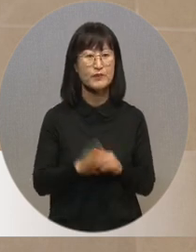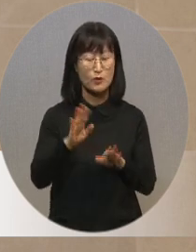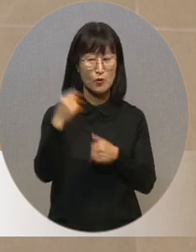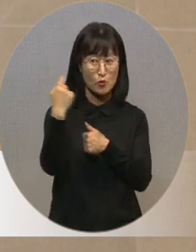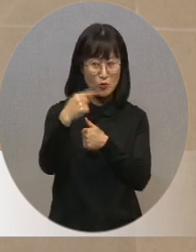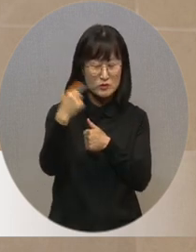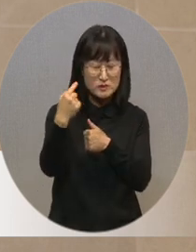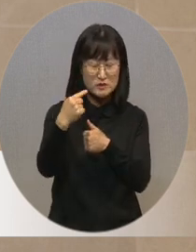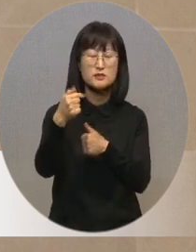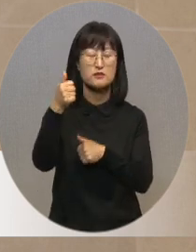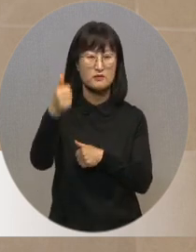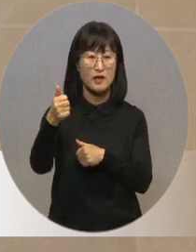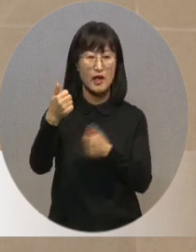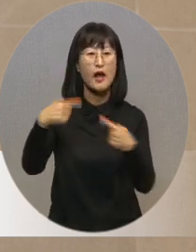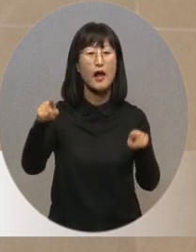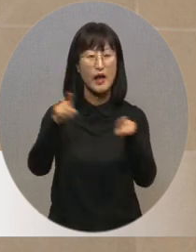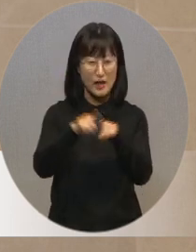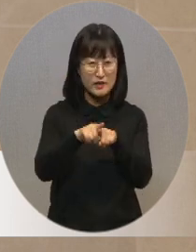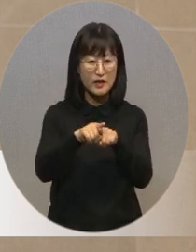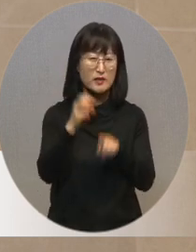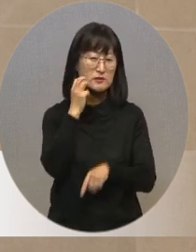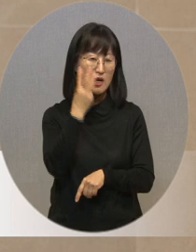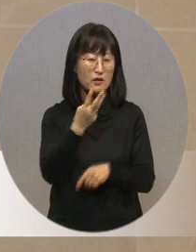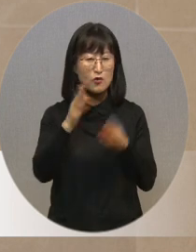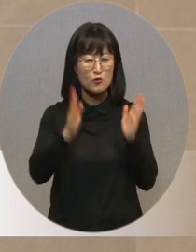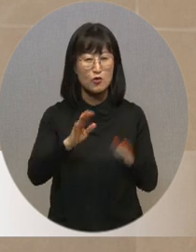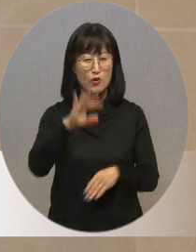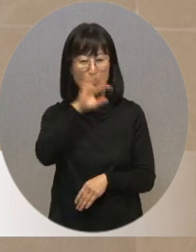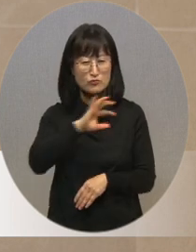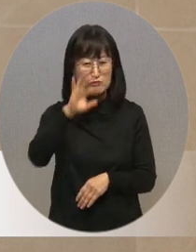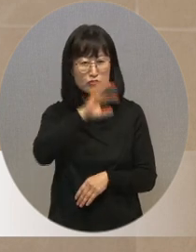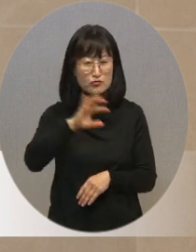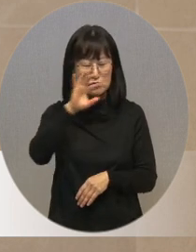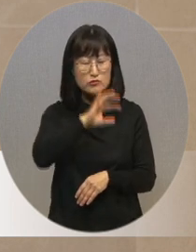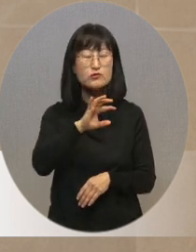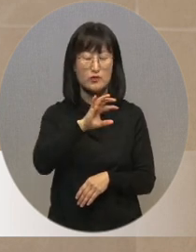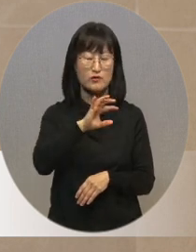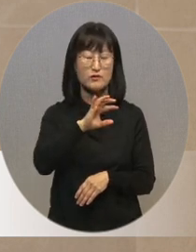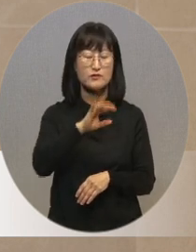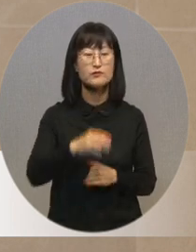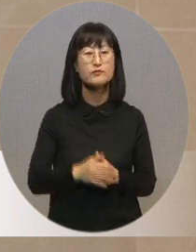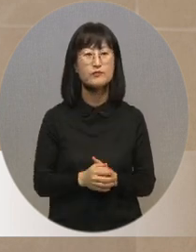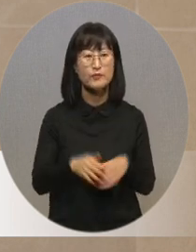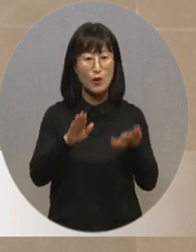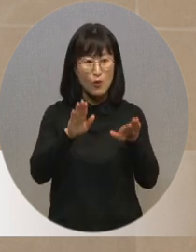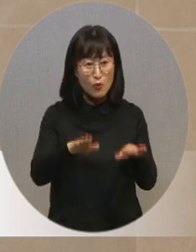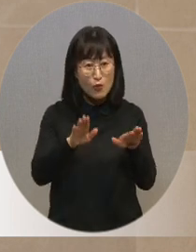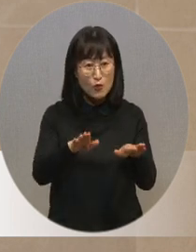코치님하고 열심히 3개월 동안 열심히 훈련을 했는데 일단은 오늘은